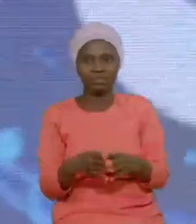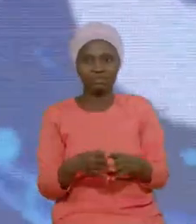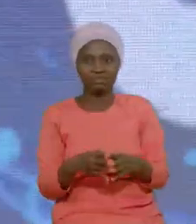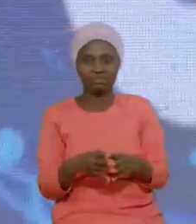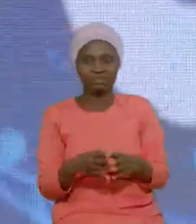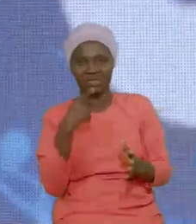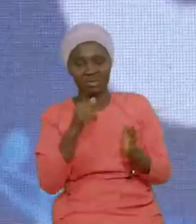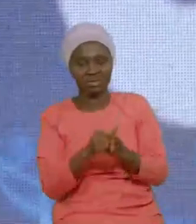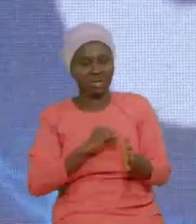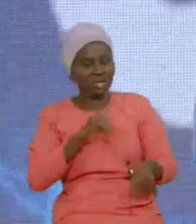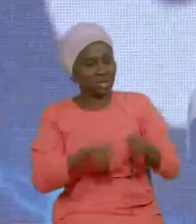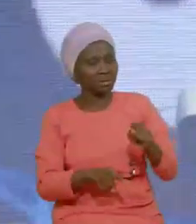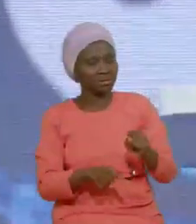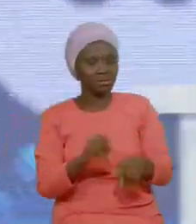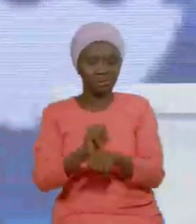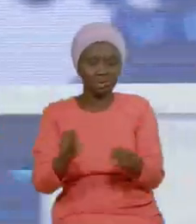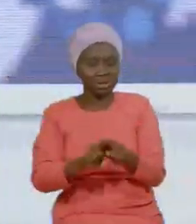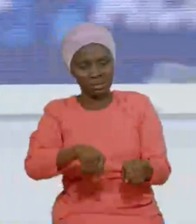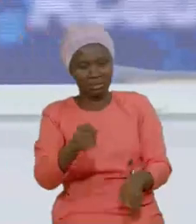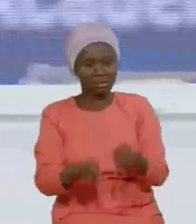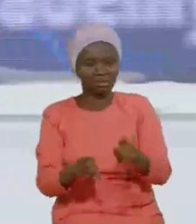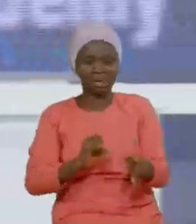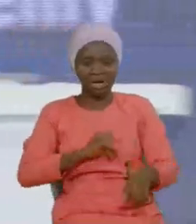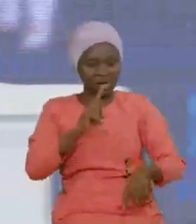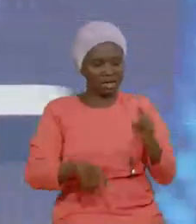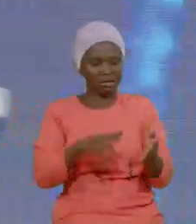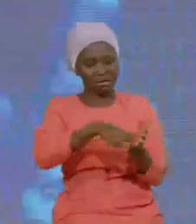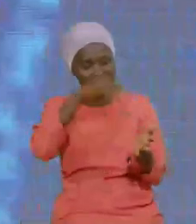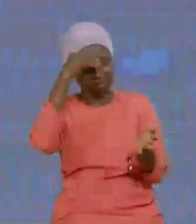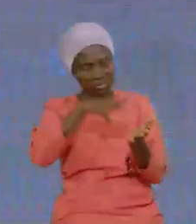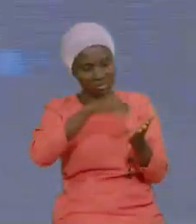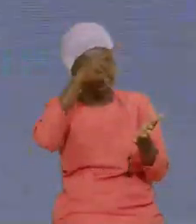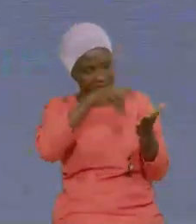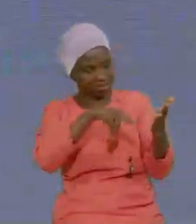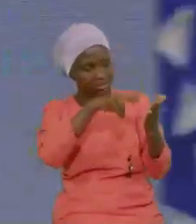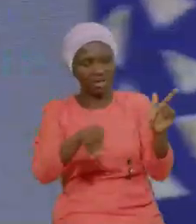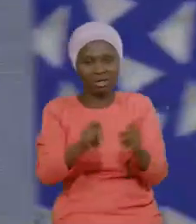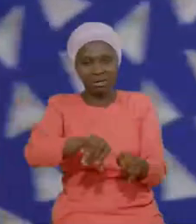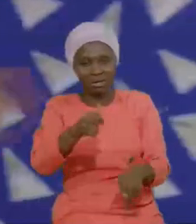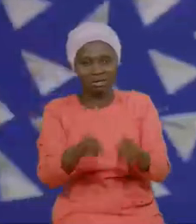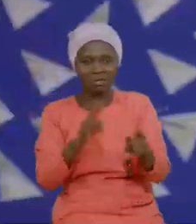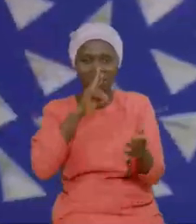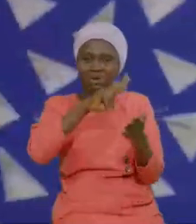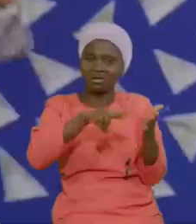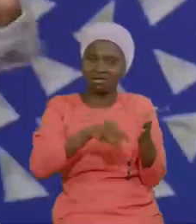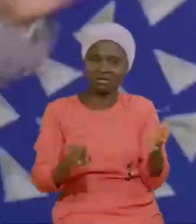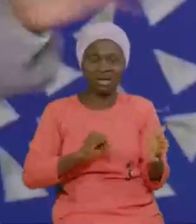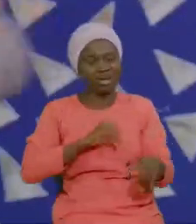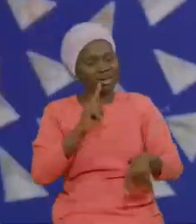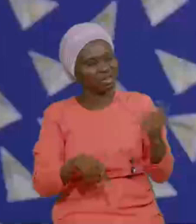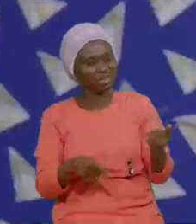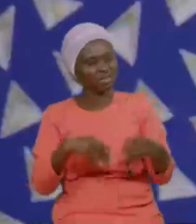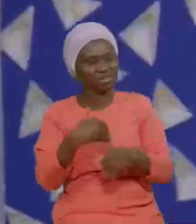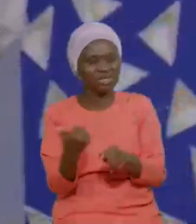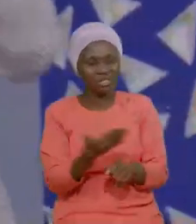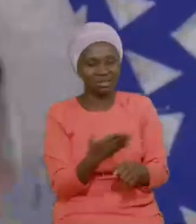Je ne peux pas courir comme les autres. Je ne peux pas travailler comme les autres. Je ne peux pas étudier comme